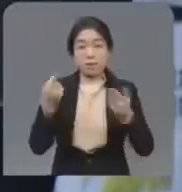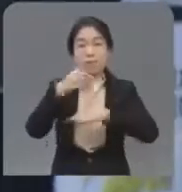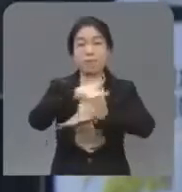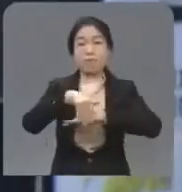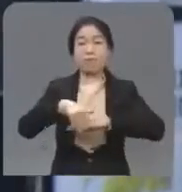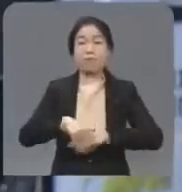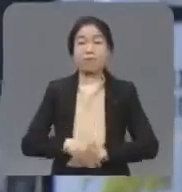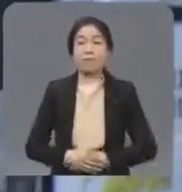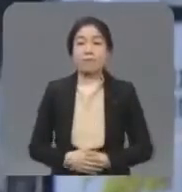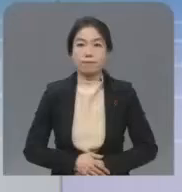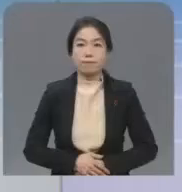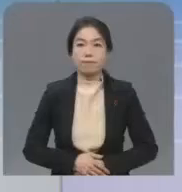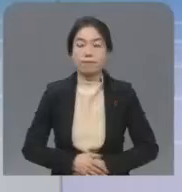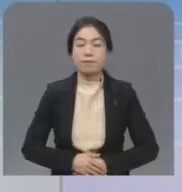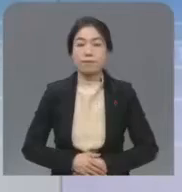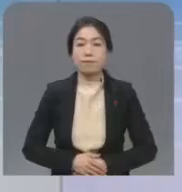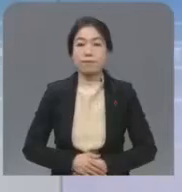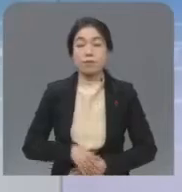지원됩니다.